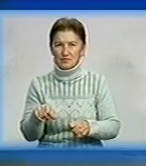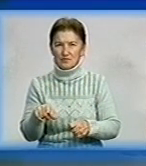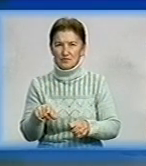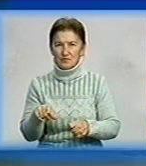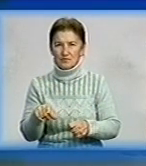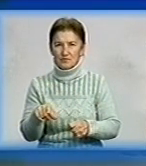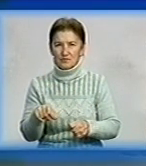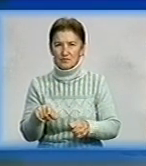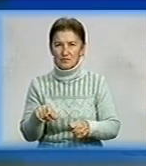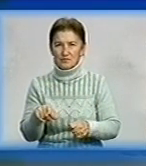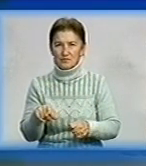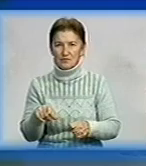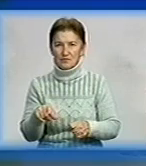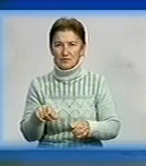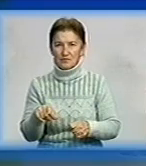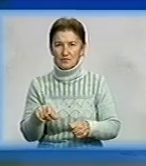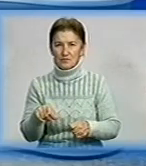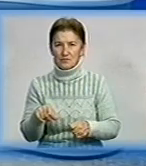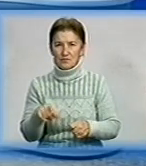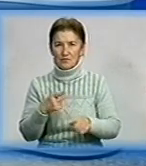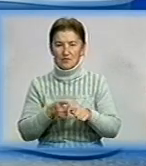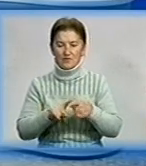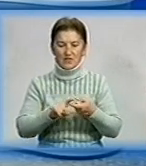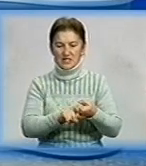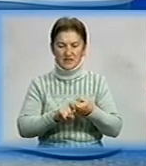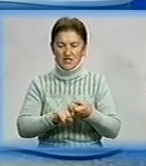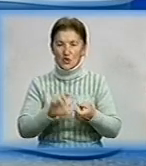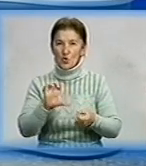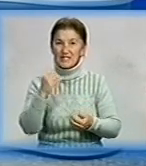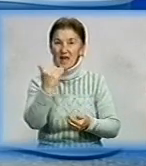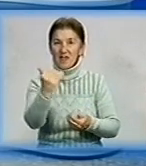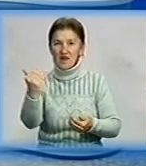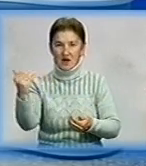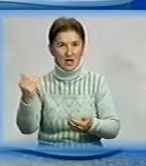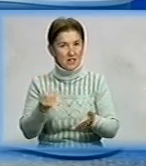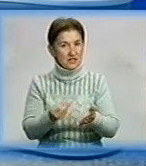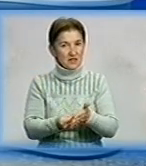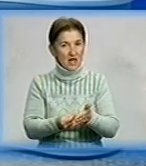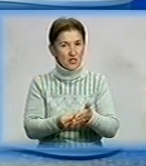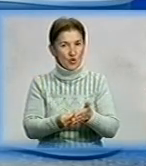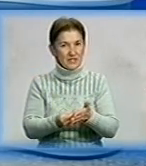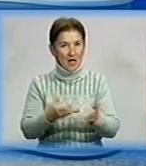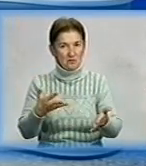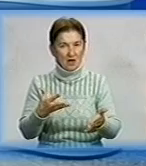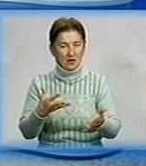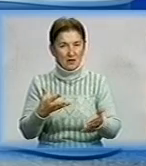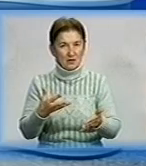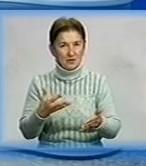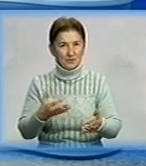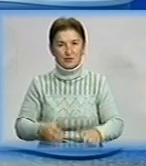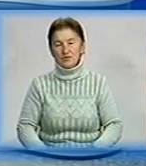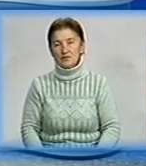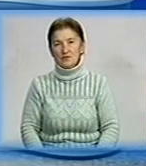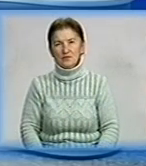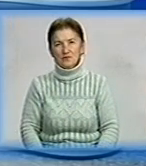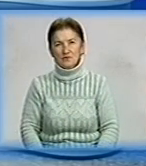some values or some. Это связано с их ценностями. It's linked to this entrepreneurship spirit. Or